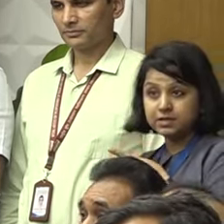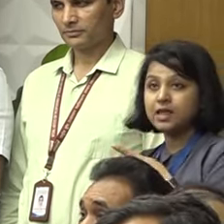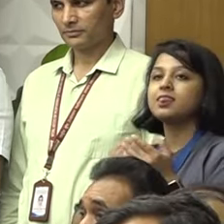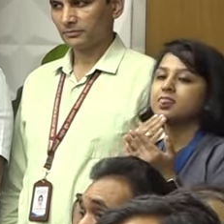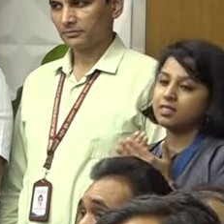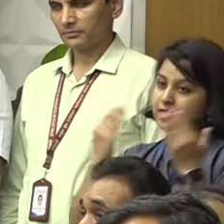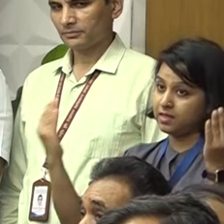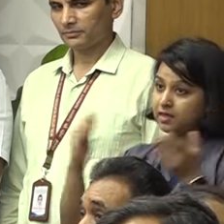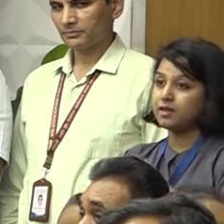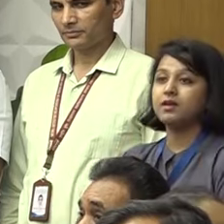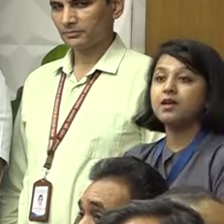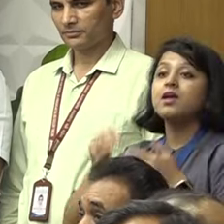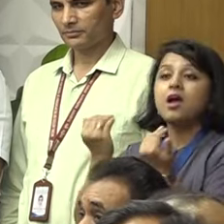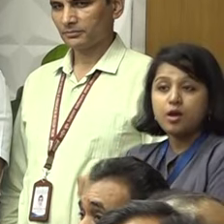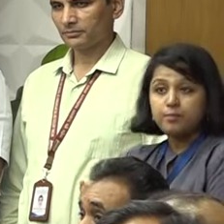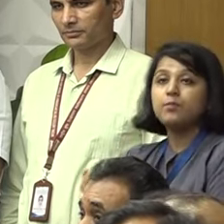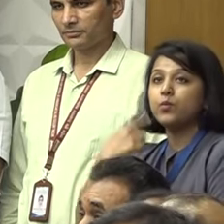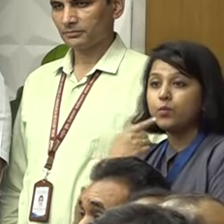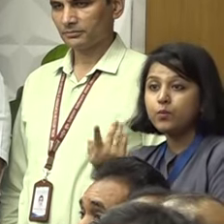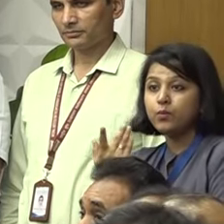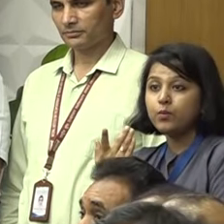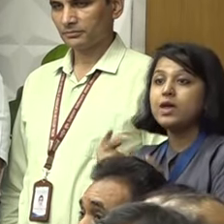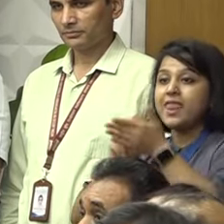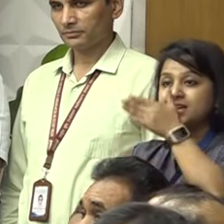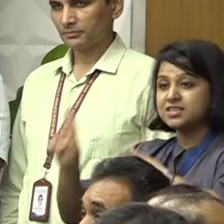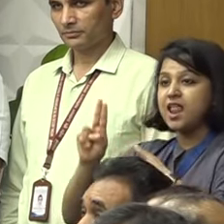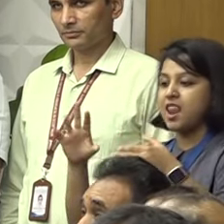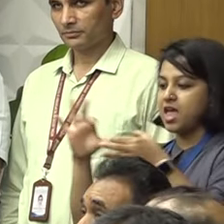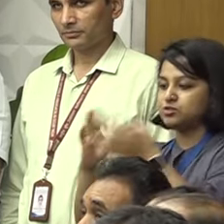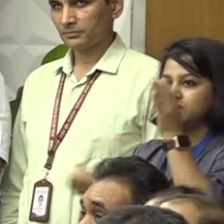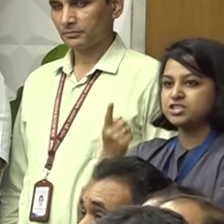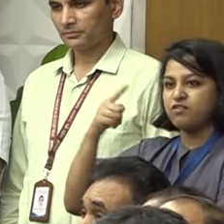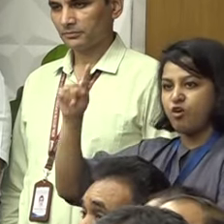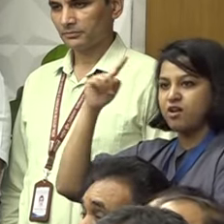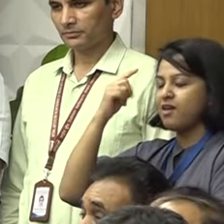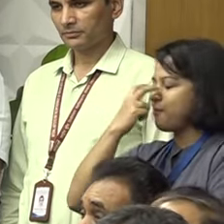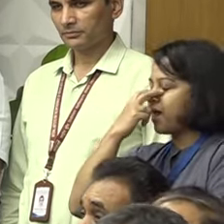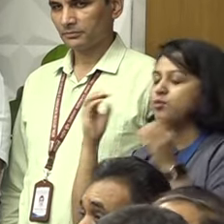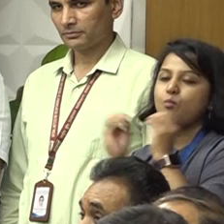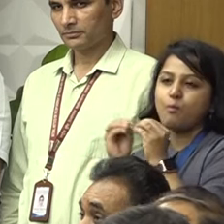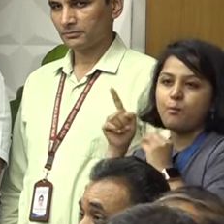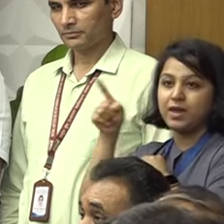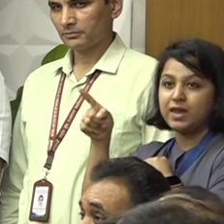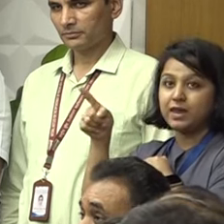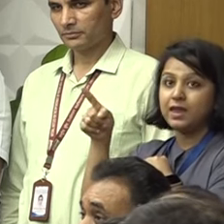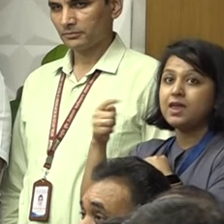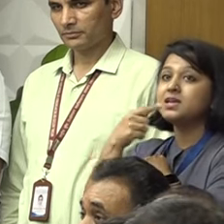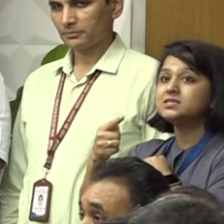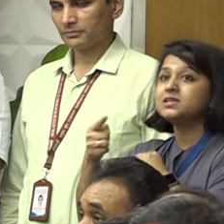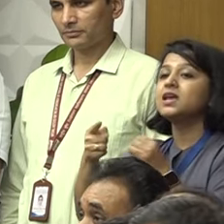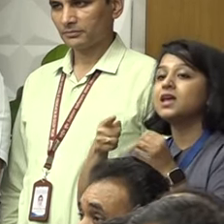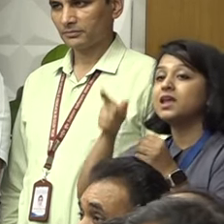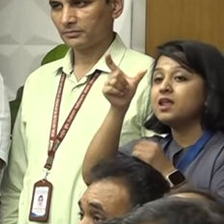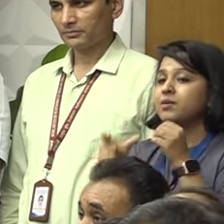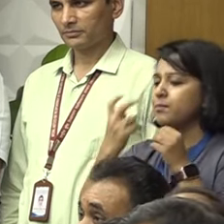बहुत धन्यवाद। अब हमारे साथ यहाँ है नेशनल एसोसिएशन फॉर द ब्लाइंड मुंबई के प्रतिनिधित्व, जिनके सहयोग से